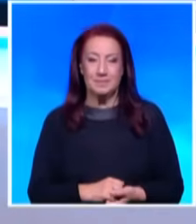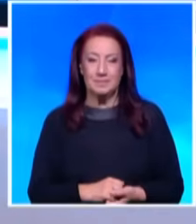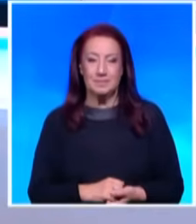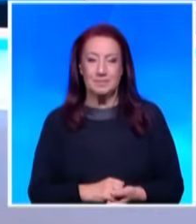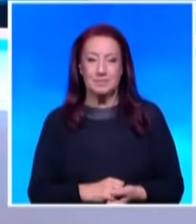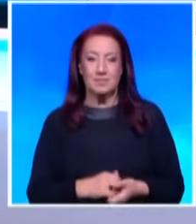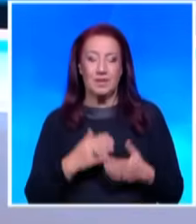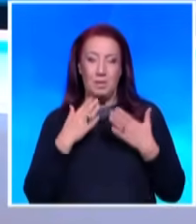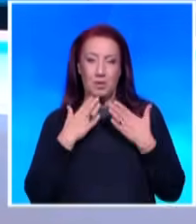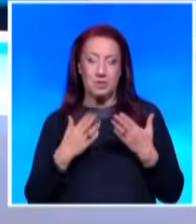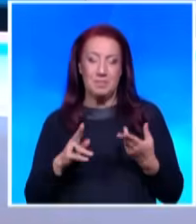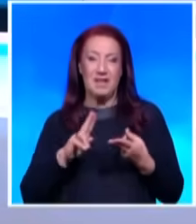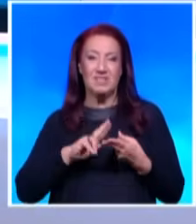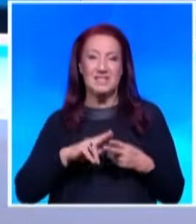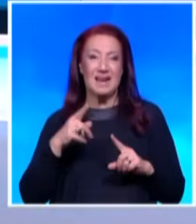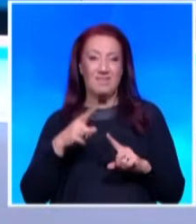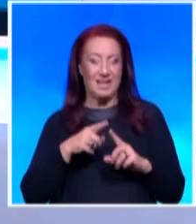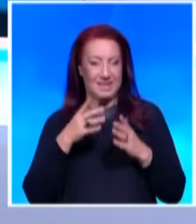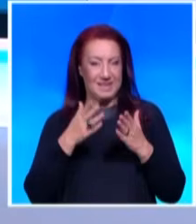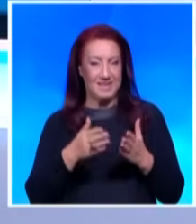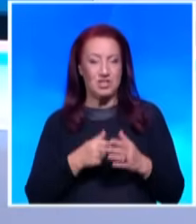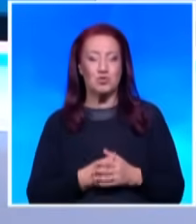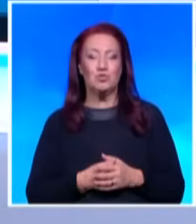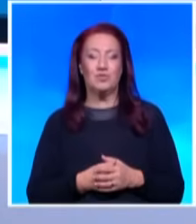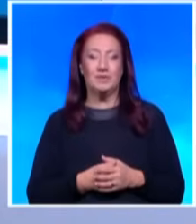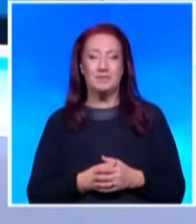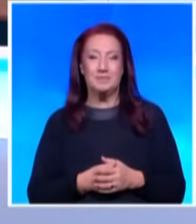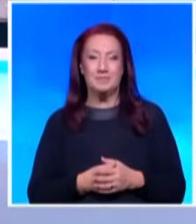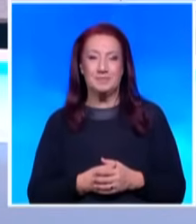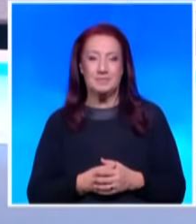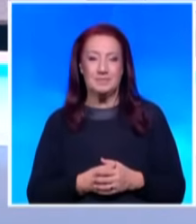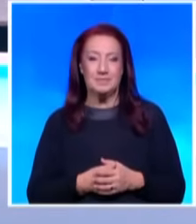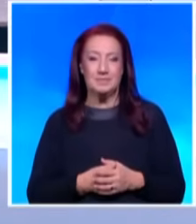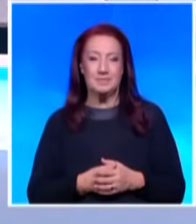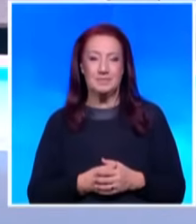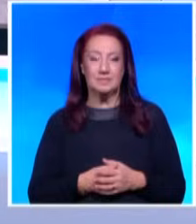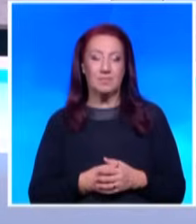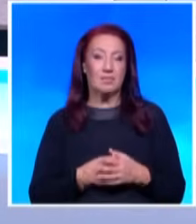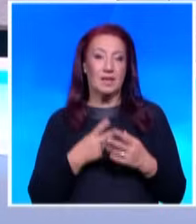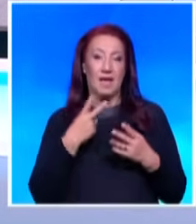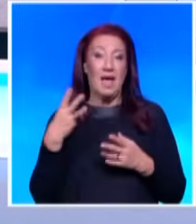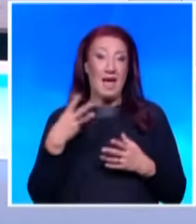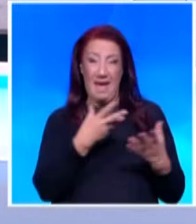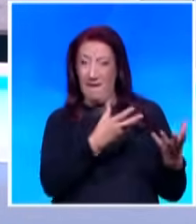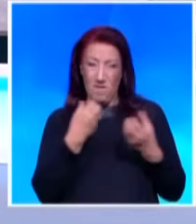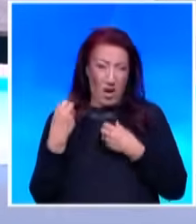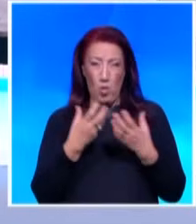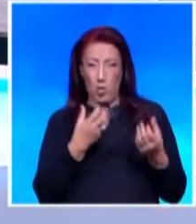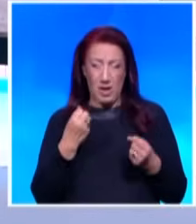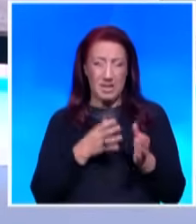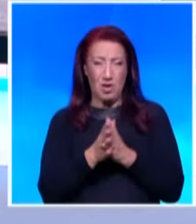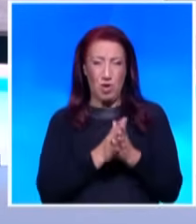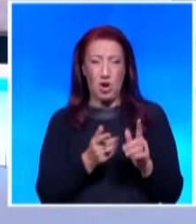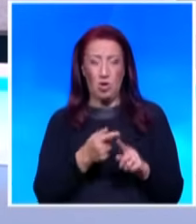Благодаря Владислава Тричкова за изведените от района на войната наши сънародници. На фона на евакуацията от Газа и критиките срещу